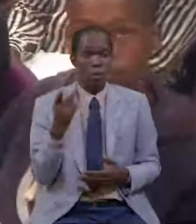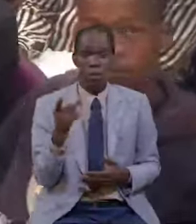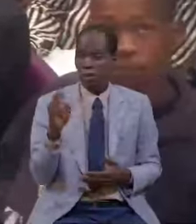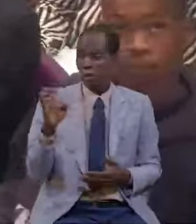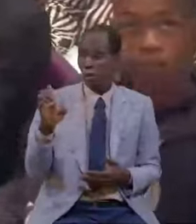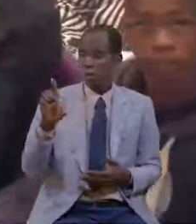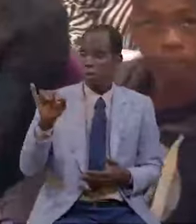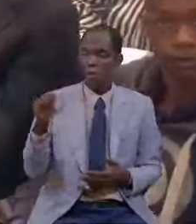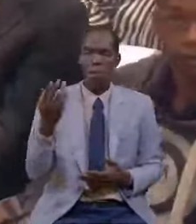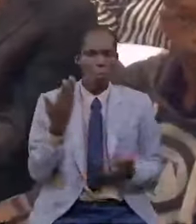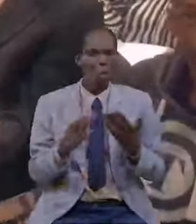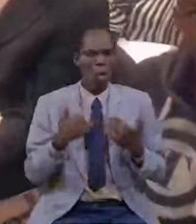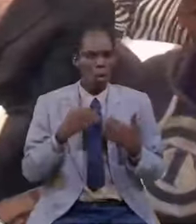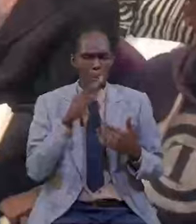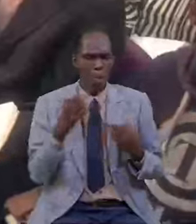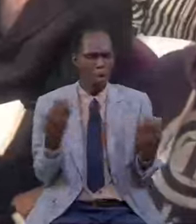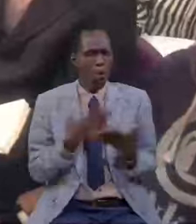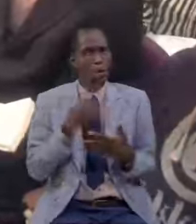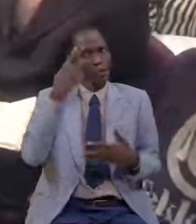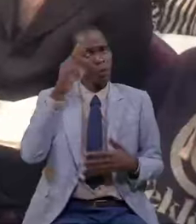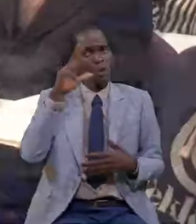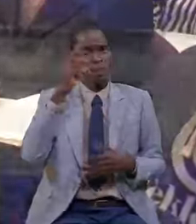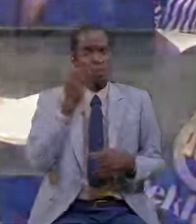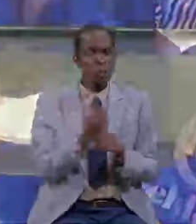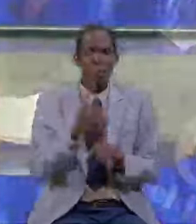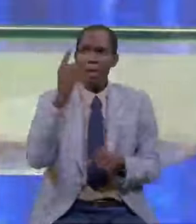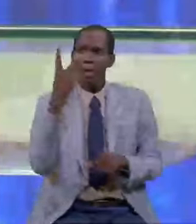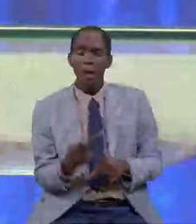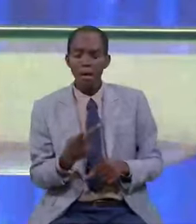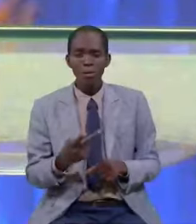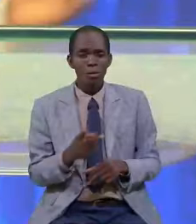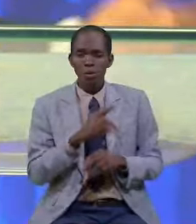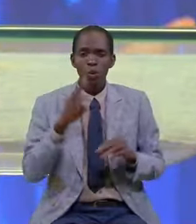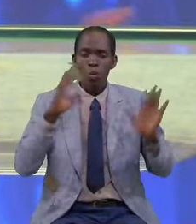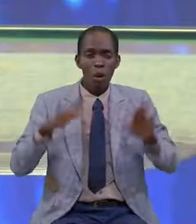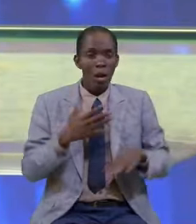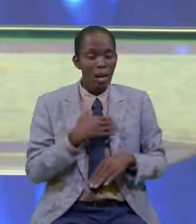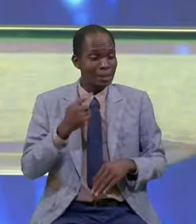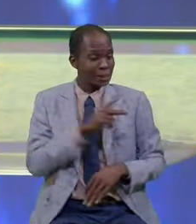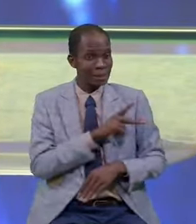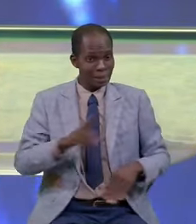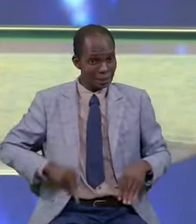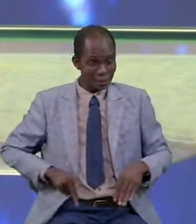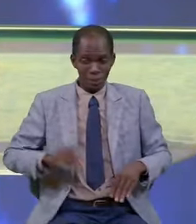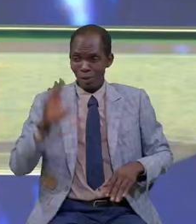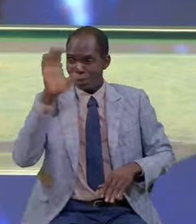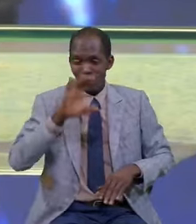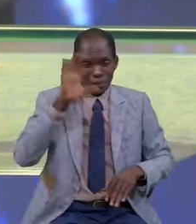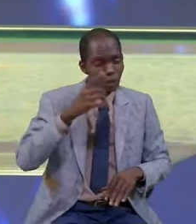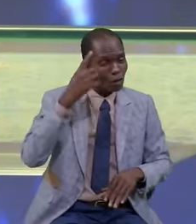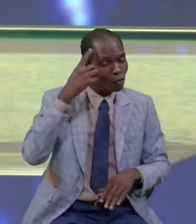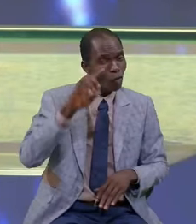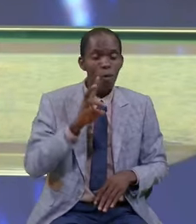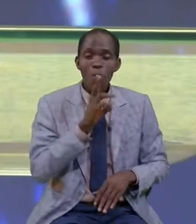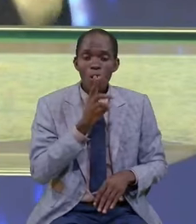3 ans et demi maintenant, il n'avait pas de pluie. Même le roi a quitté le trône et il cherchait de l'eau pour les animaux. Il dit